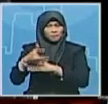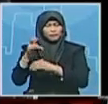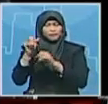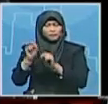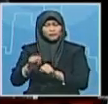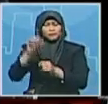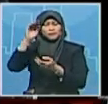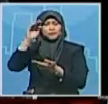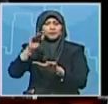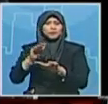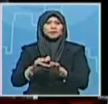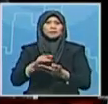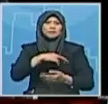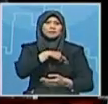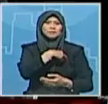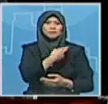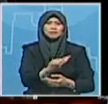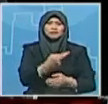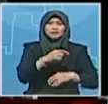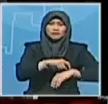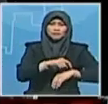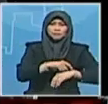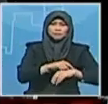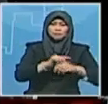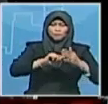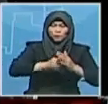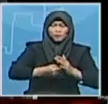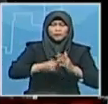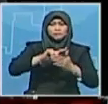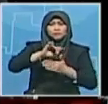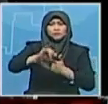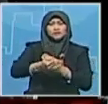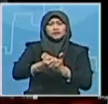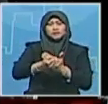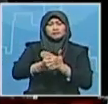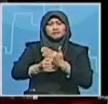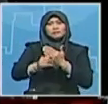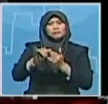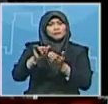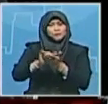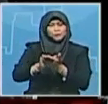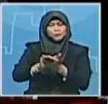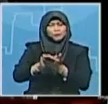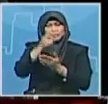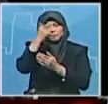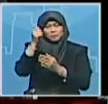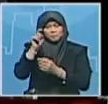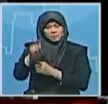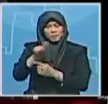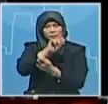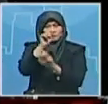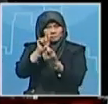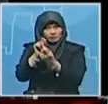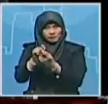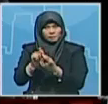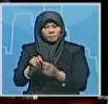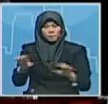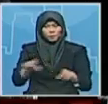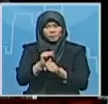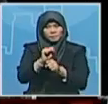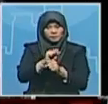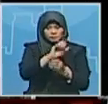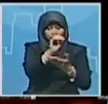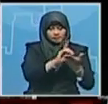dapat mengurangkan kerugian waktu pelaksanaan projek tersebut. Sebab ianya lebih precise, lebih tepat. Bila